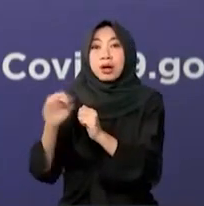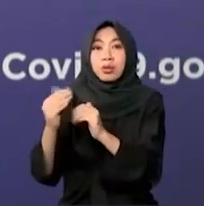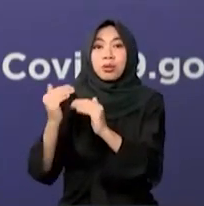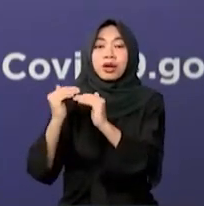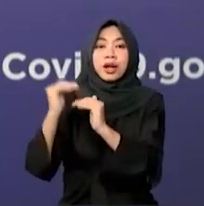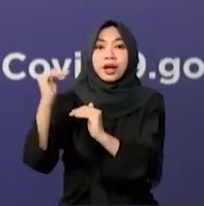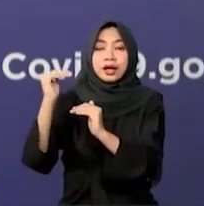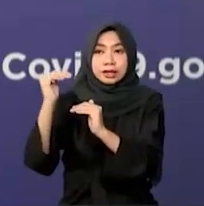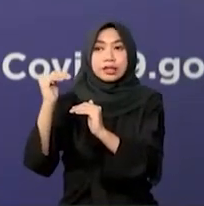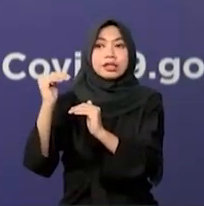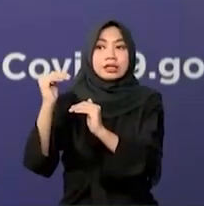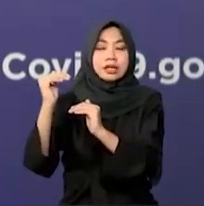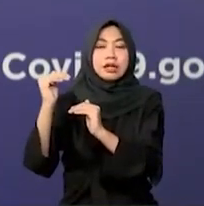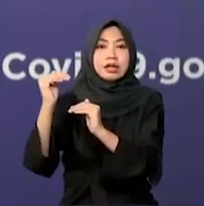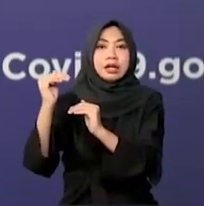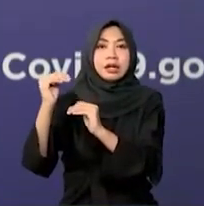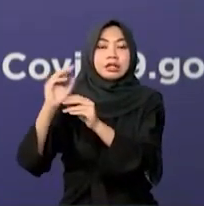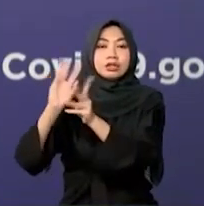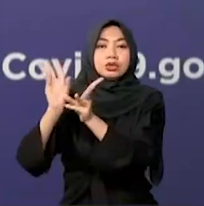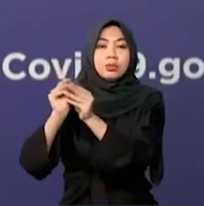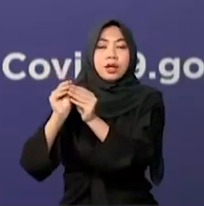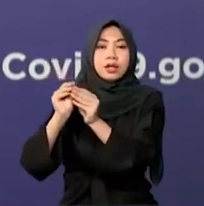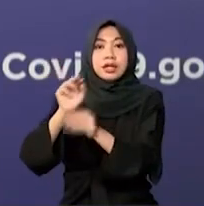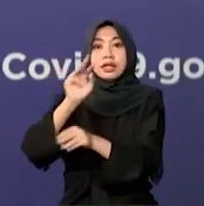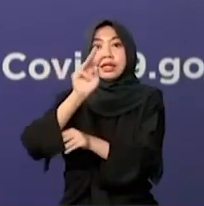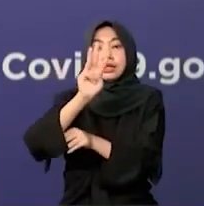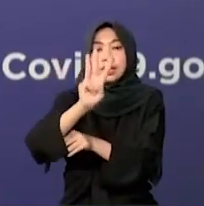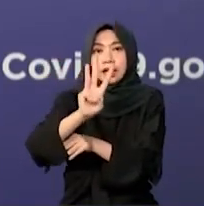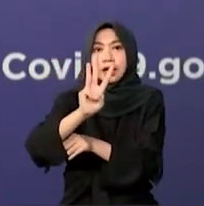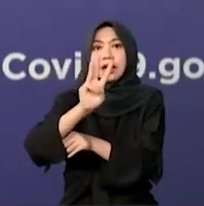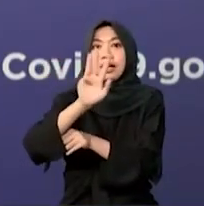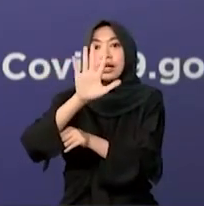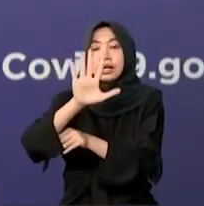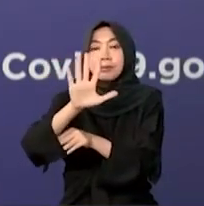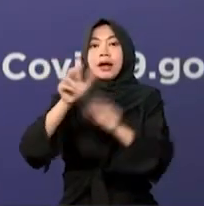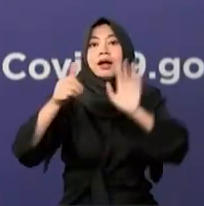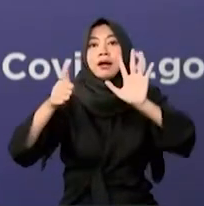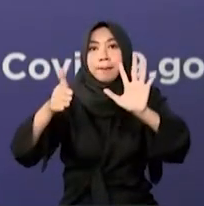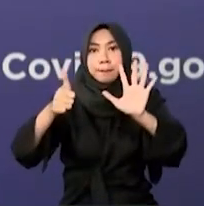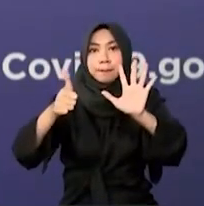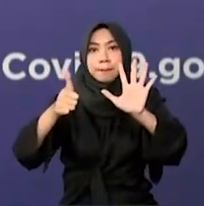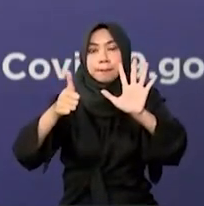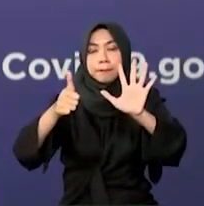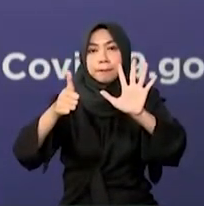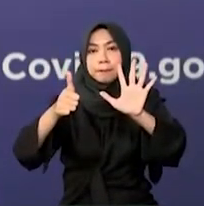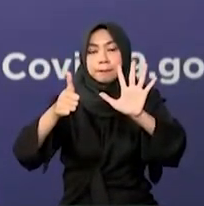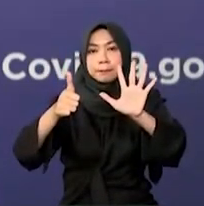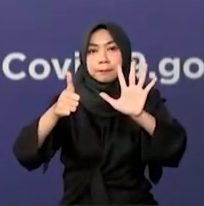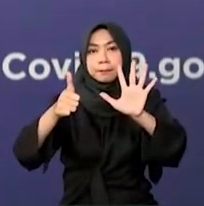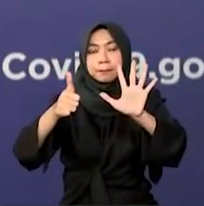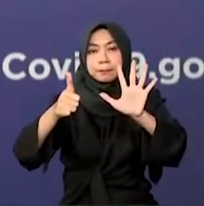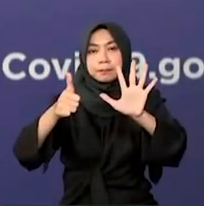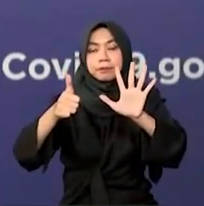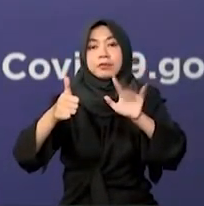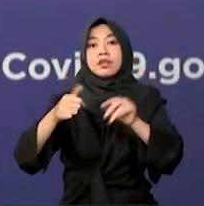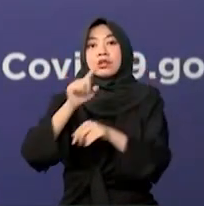baru konfirmasi positif sebanyak 356 dan